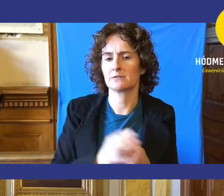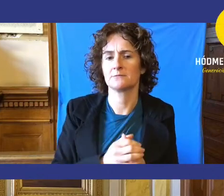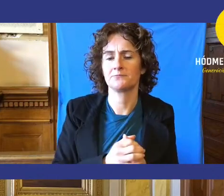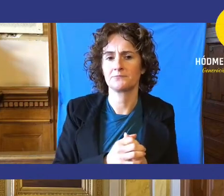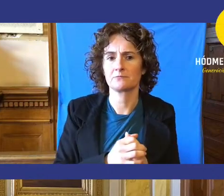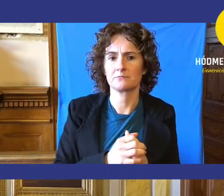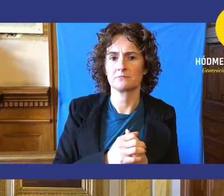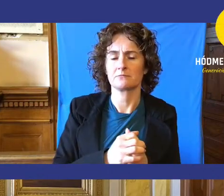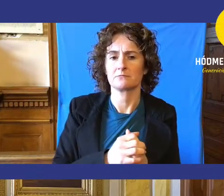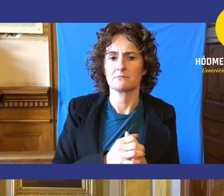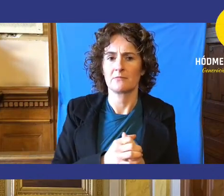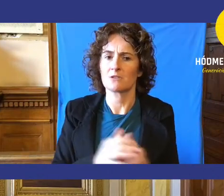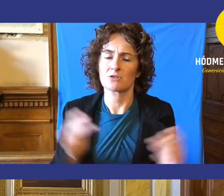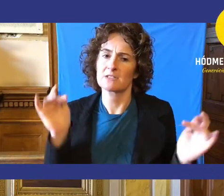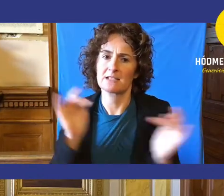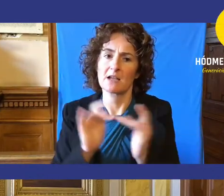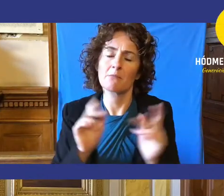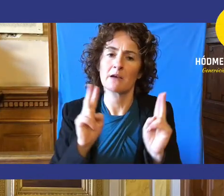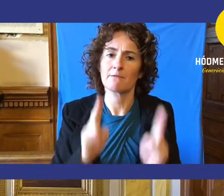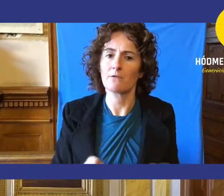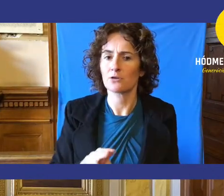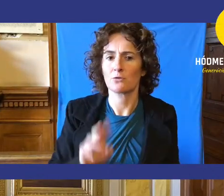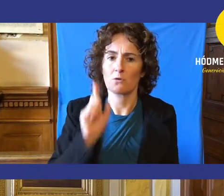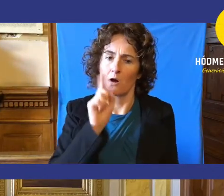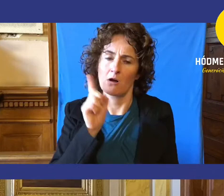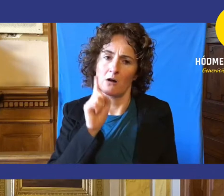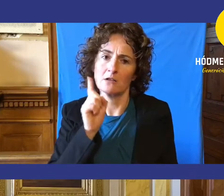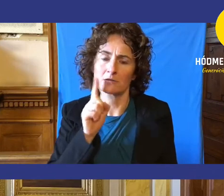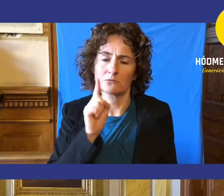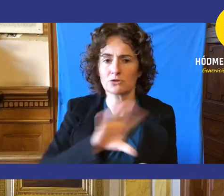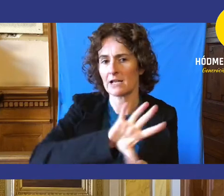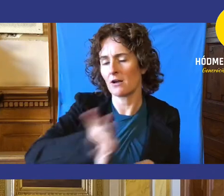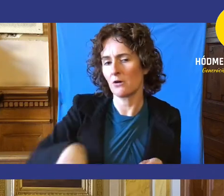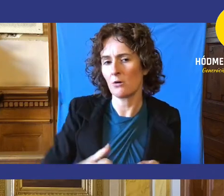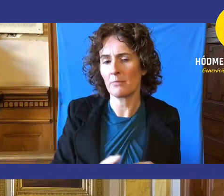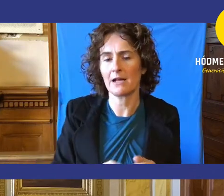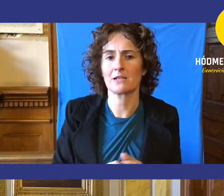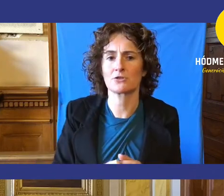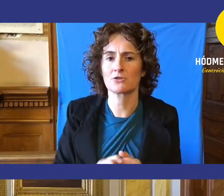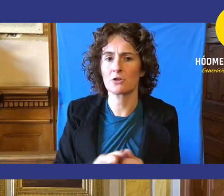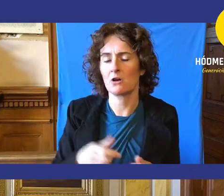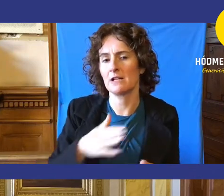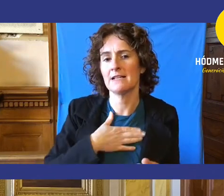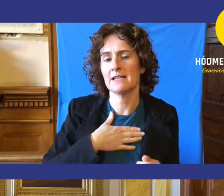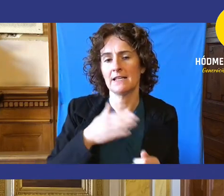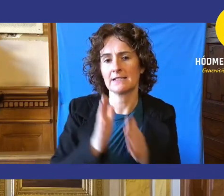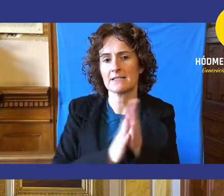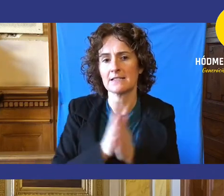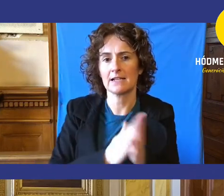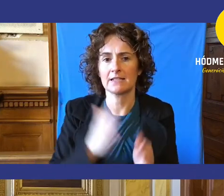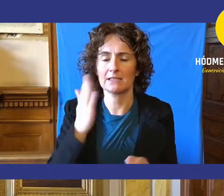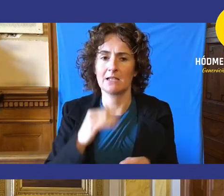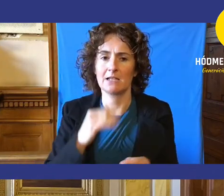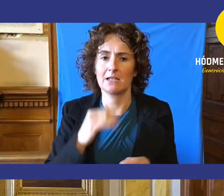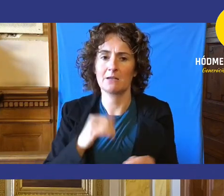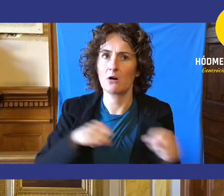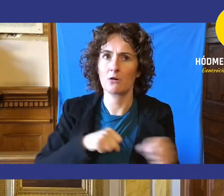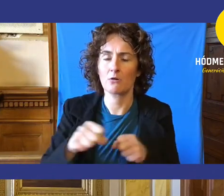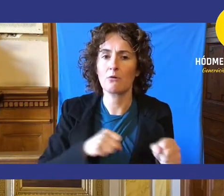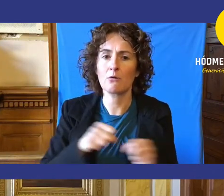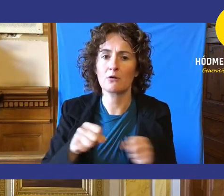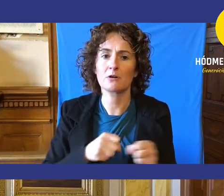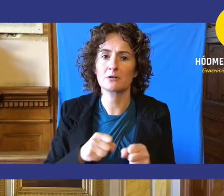képviseli azt az irányt, amelyre Magyarországnak mindannyiunk érdekében mennie kellene. Én nagyon szeretném, hogyha a kormány hasonló